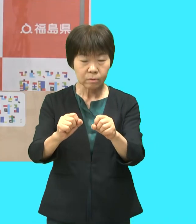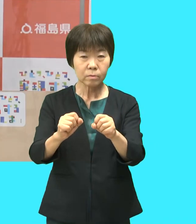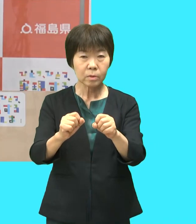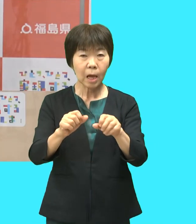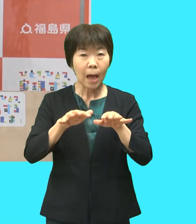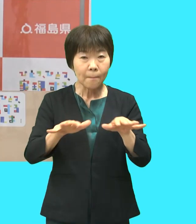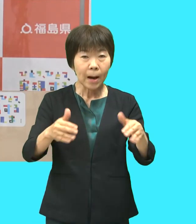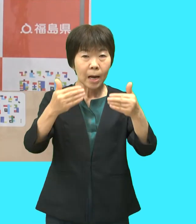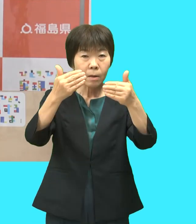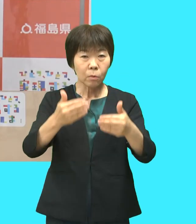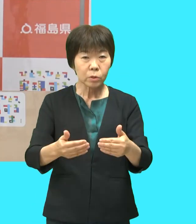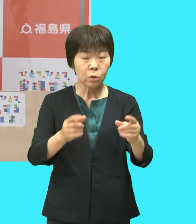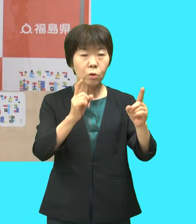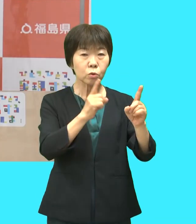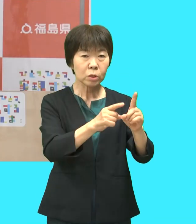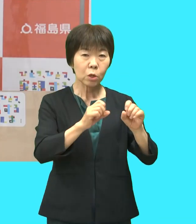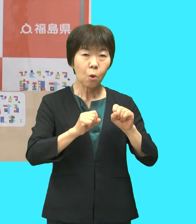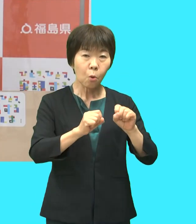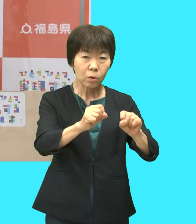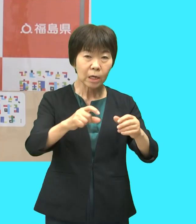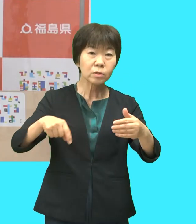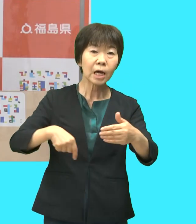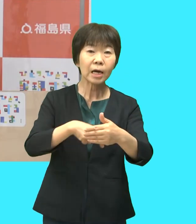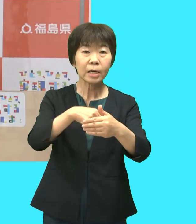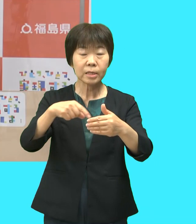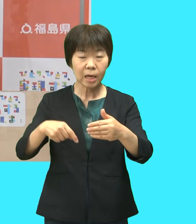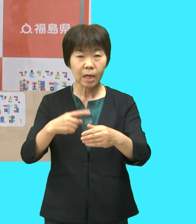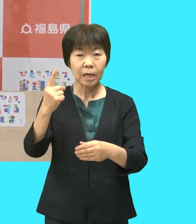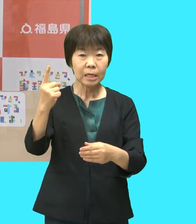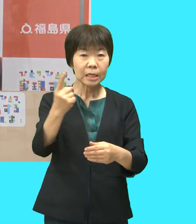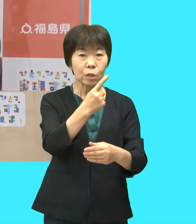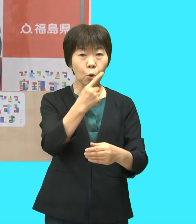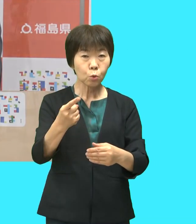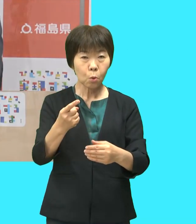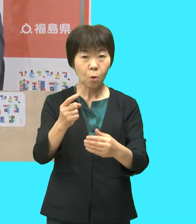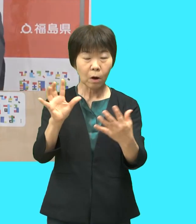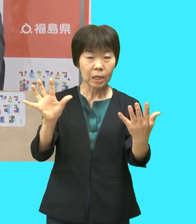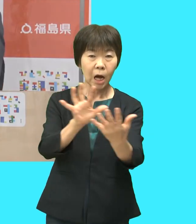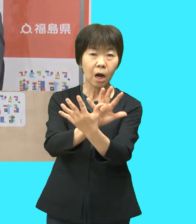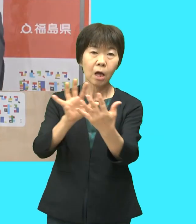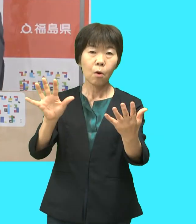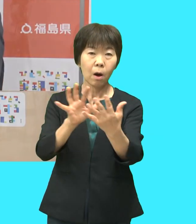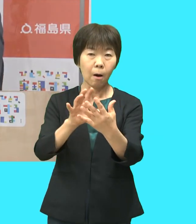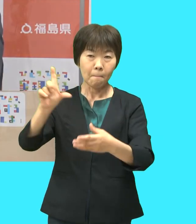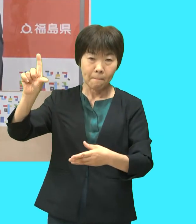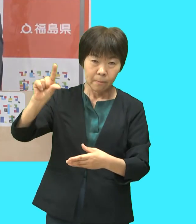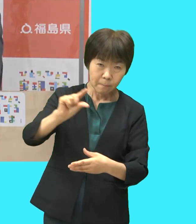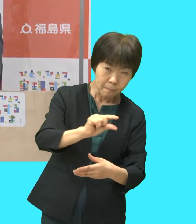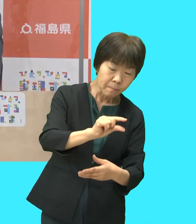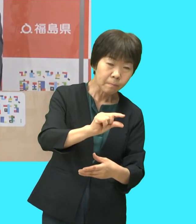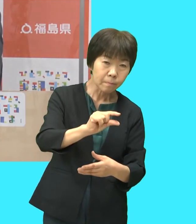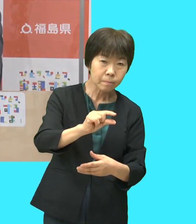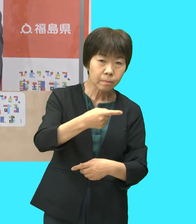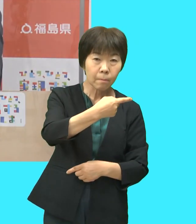延防止等重点措置を講じる中で人流が劇的に下がっています。